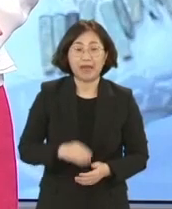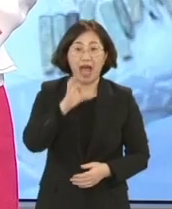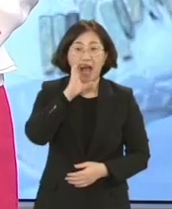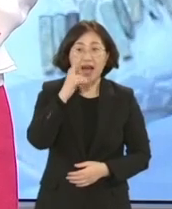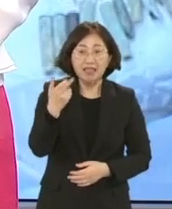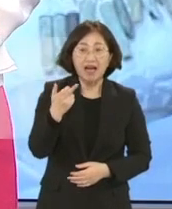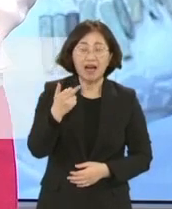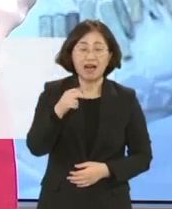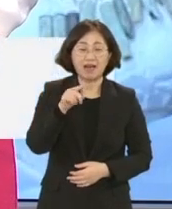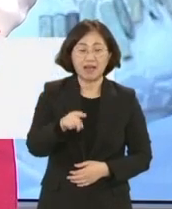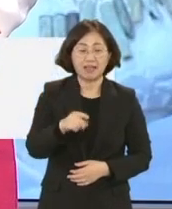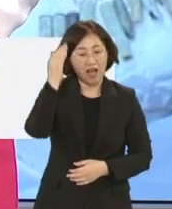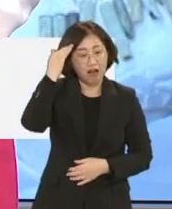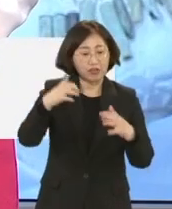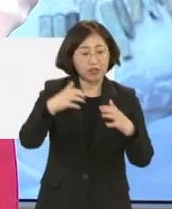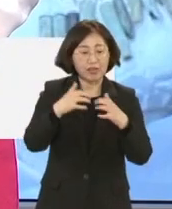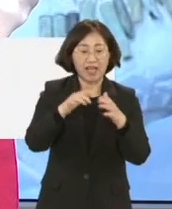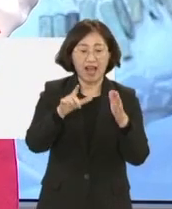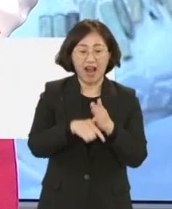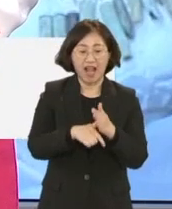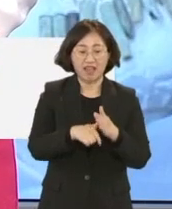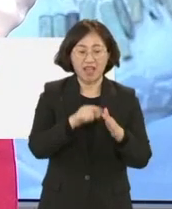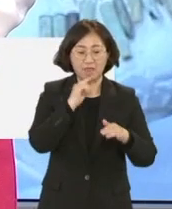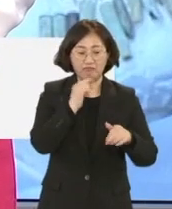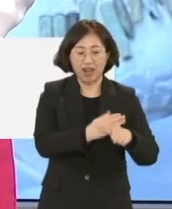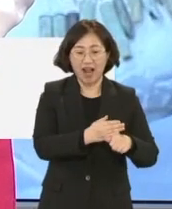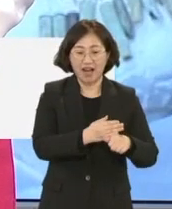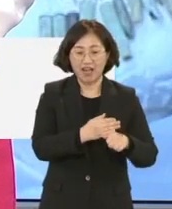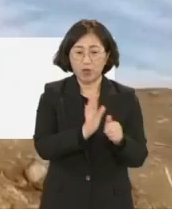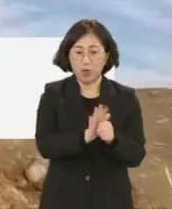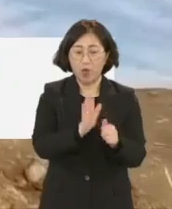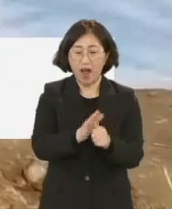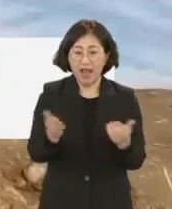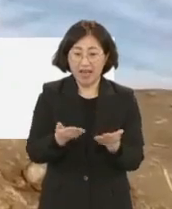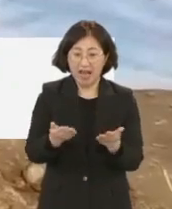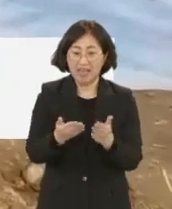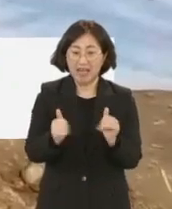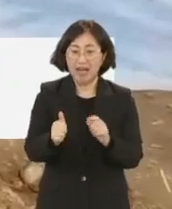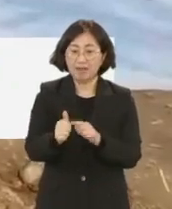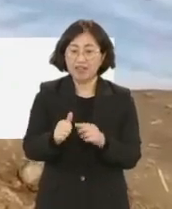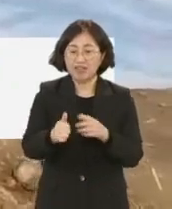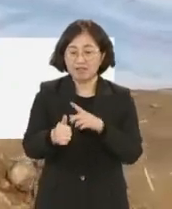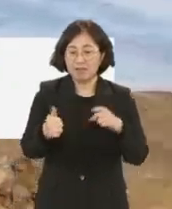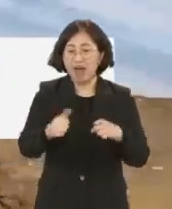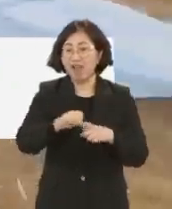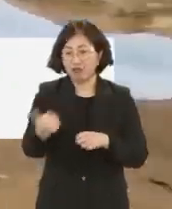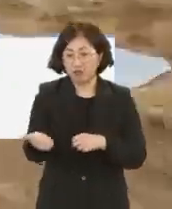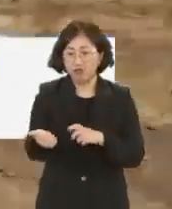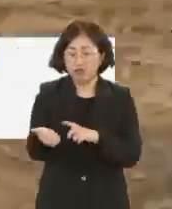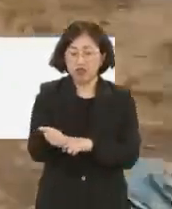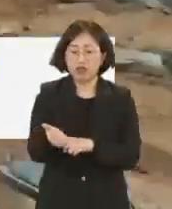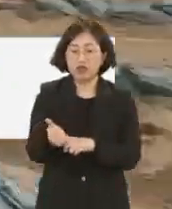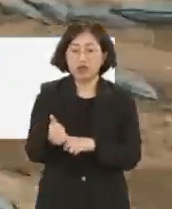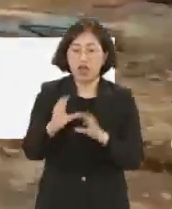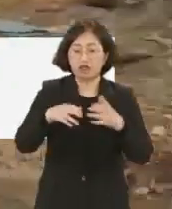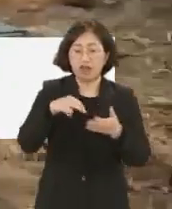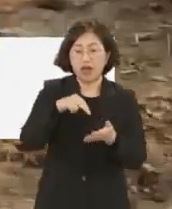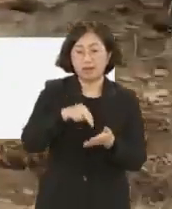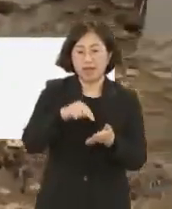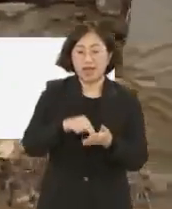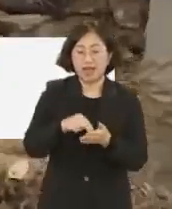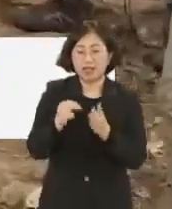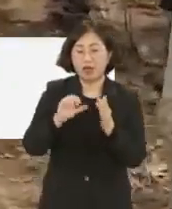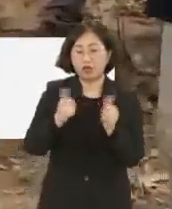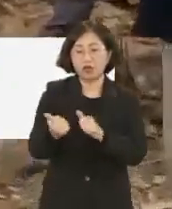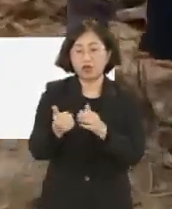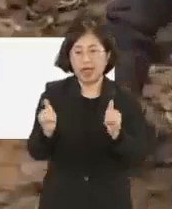아산에서 한국전쟁 당시 인민군의 부역한 혐의로 희생당한 민간인들에 대한 국가 차원의 첫 유해 발굴 사업이